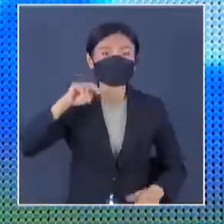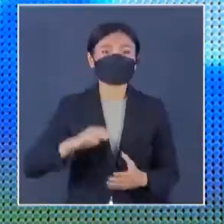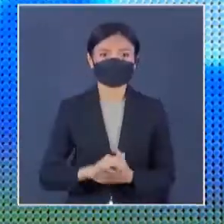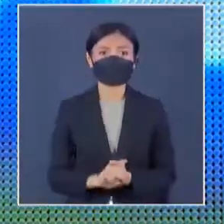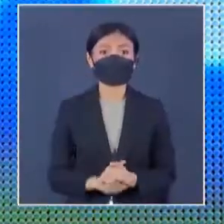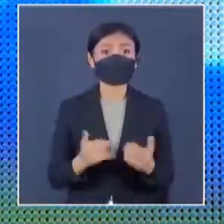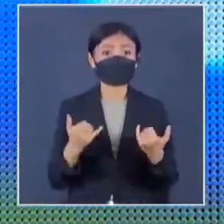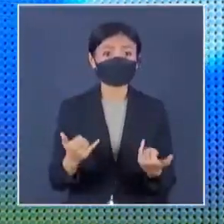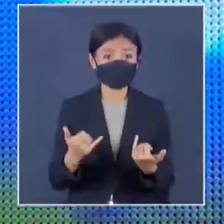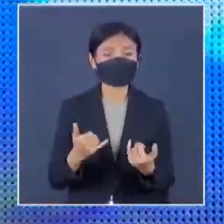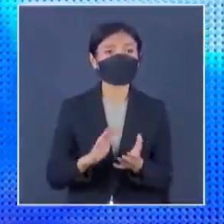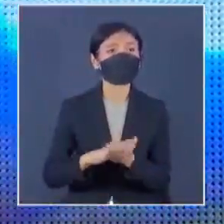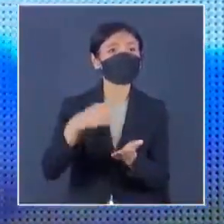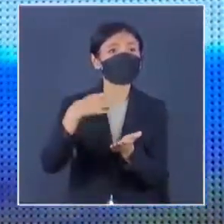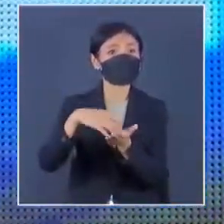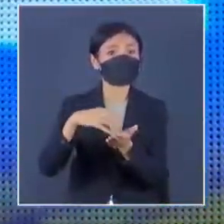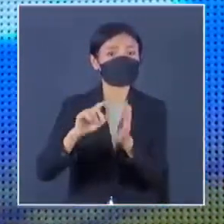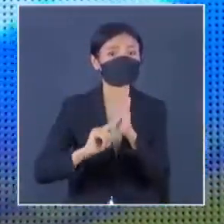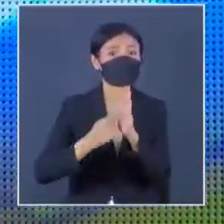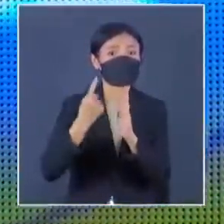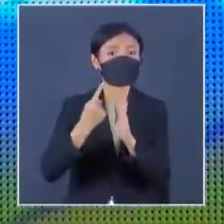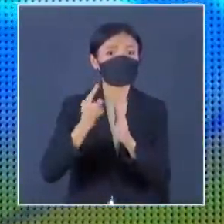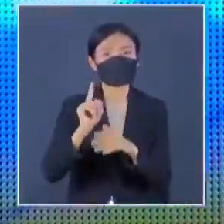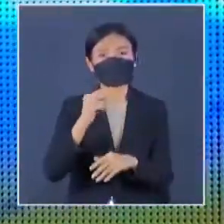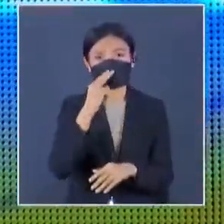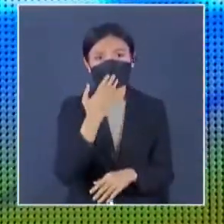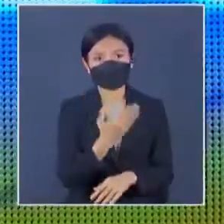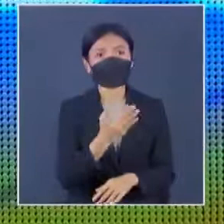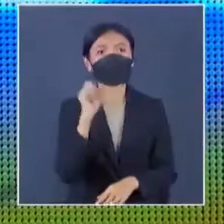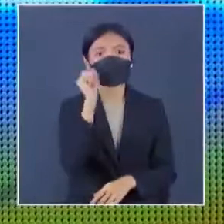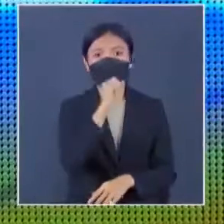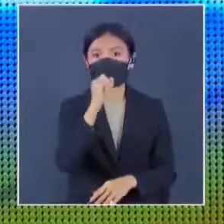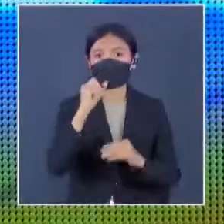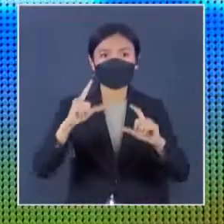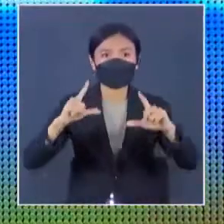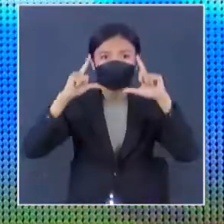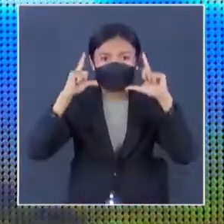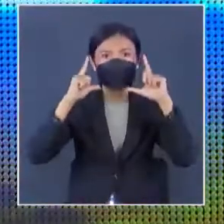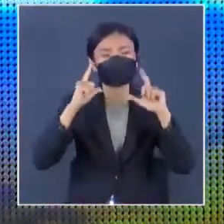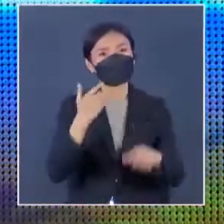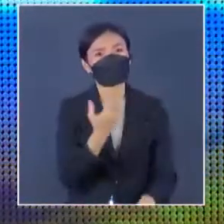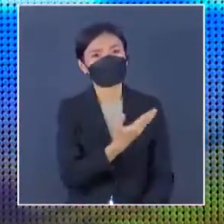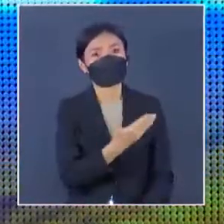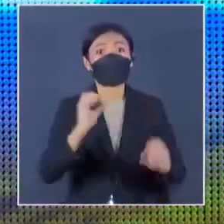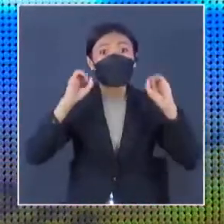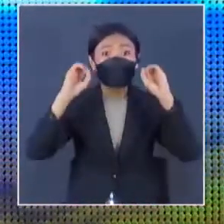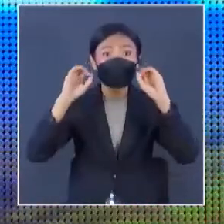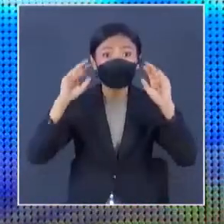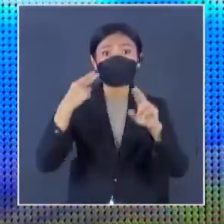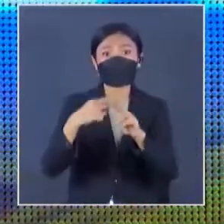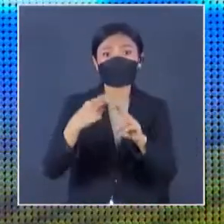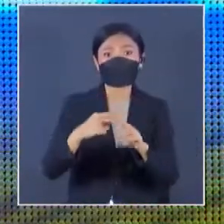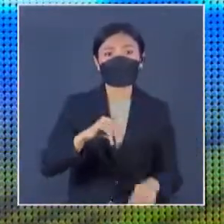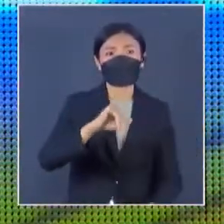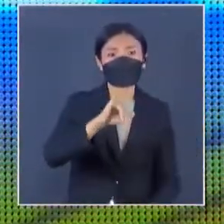ก็สิบสตาร์บันเทิงวันนี้เราเริ่มต้นกันด้วยข่าวเศร้าค่ะกับการจากไปของศิลปินแห่งชาติราชาเพลงแหล่ครูไวยพจน์เพชรสุพรรณนะ